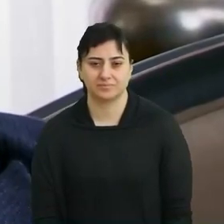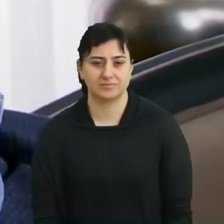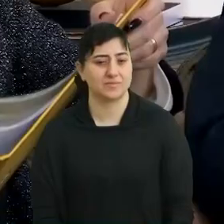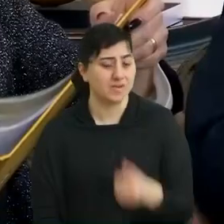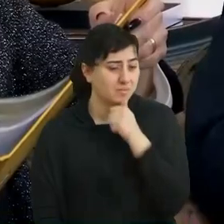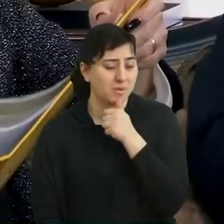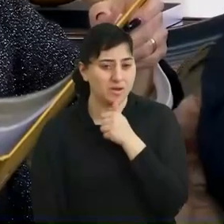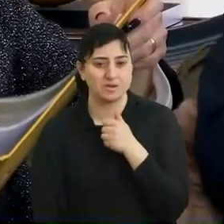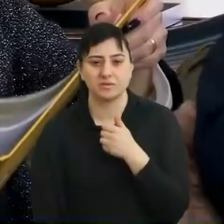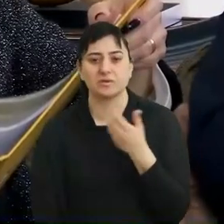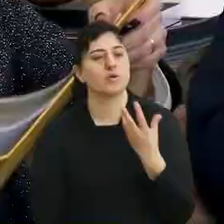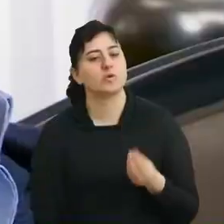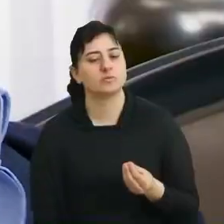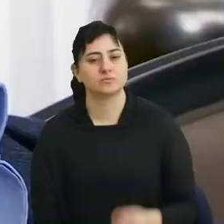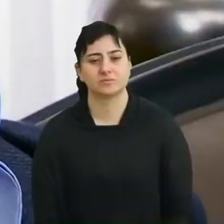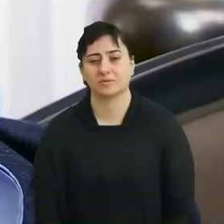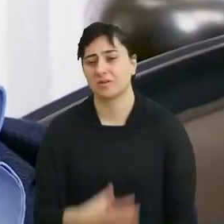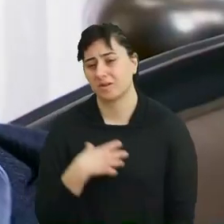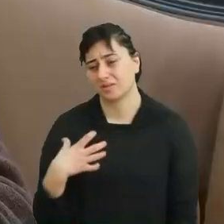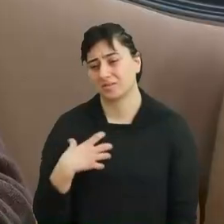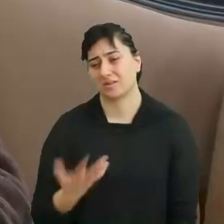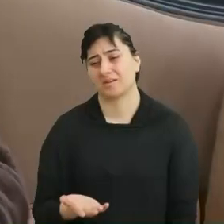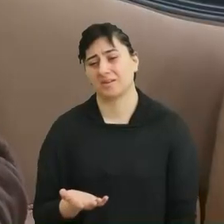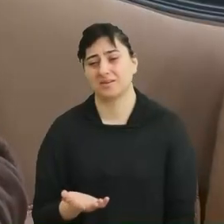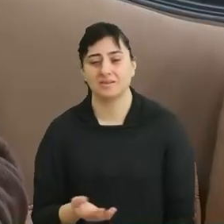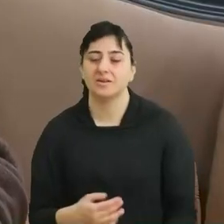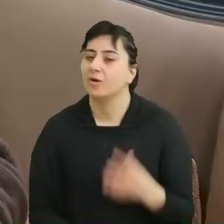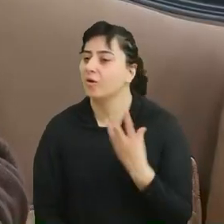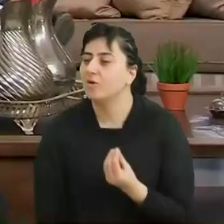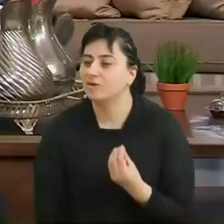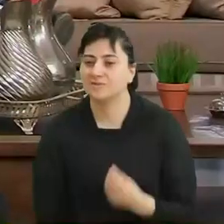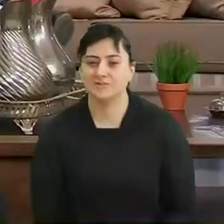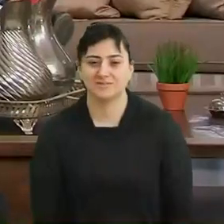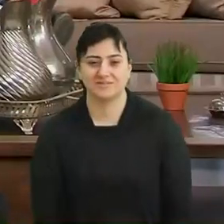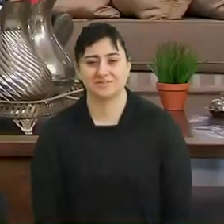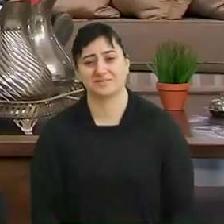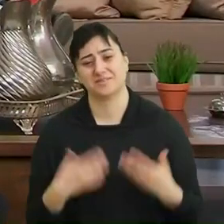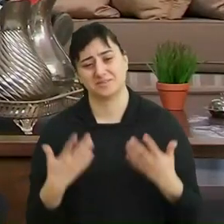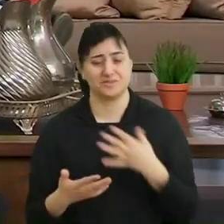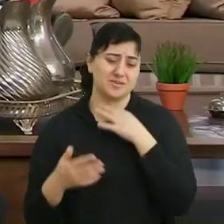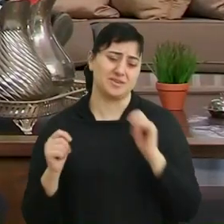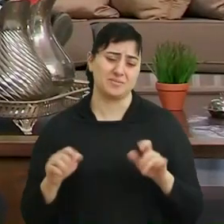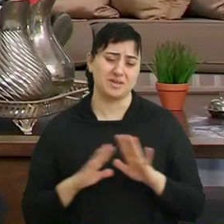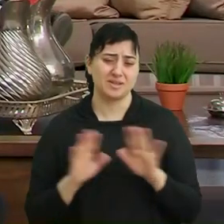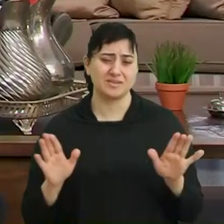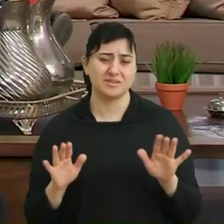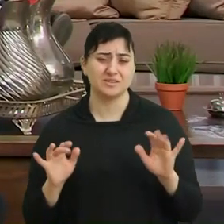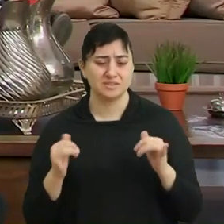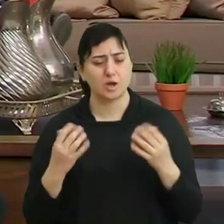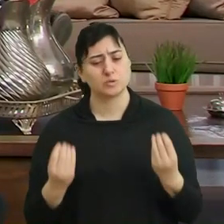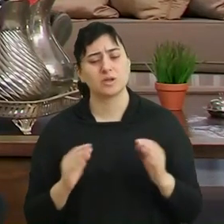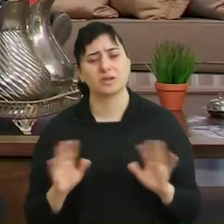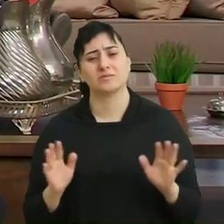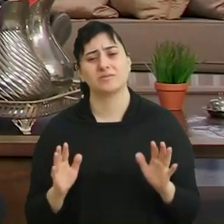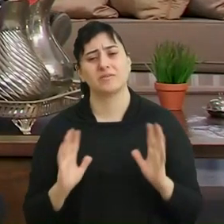Ya baba. Efendim başım. Anne ya. Buyur evladım. Ya Allah aşkına yapmayın yeter. Bak şaka güzel